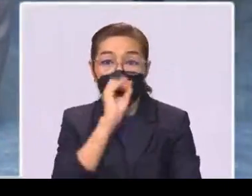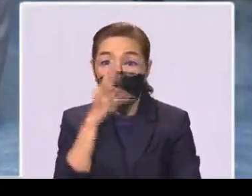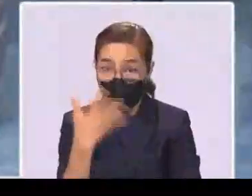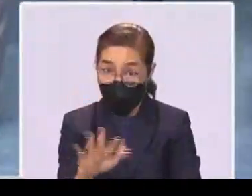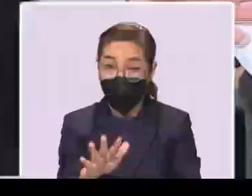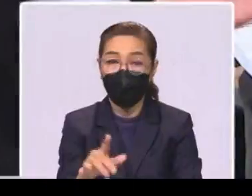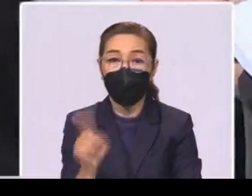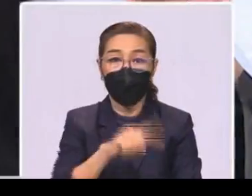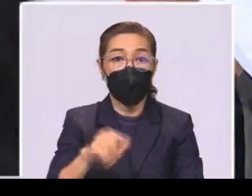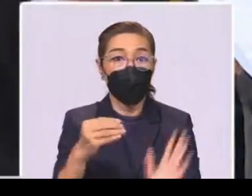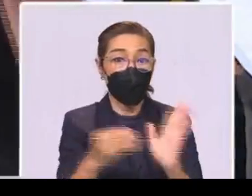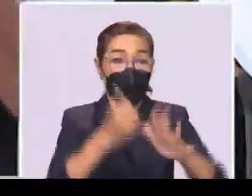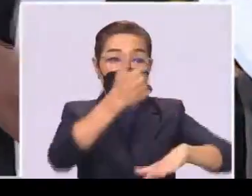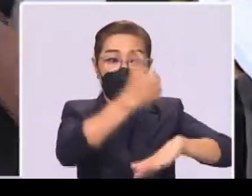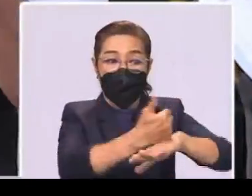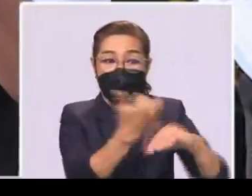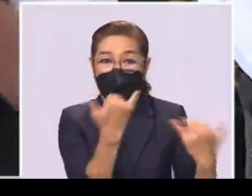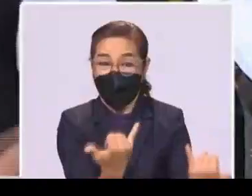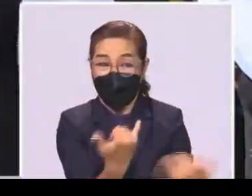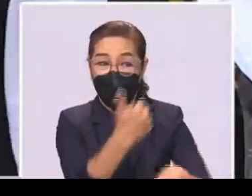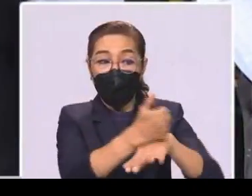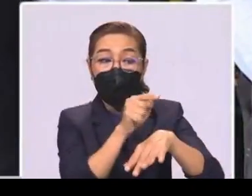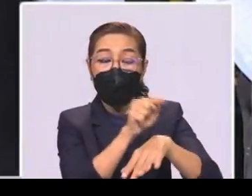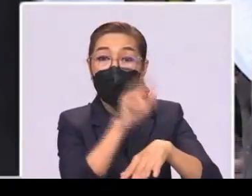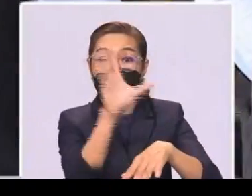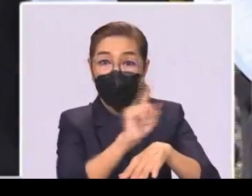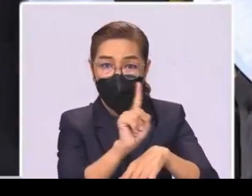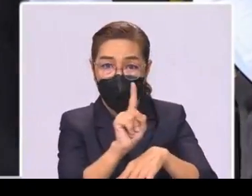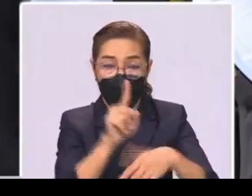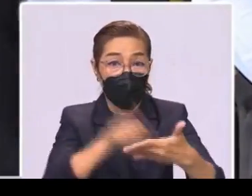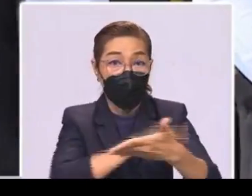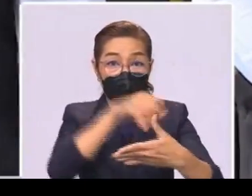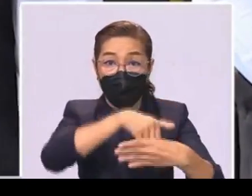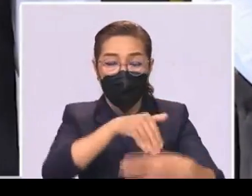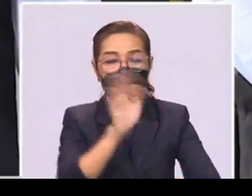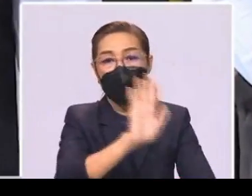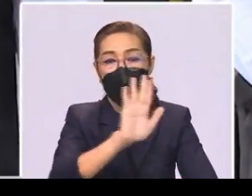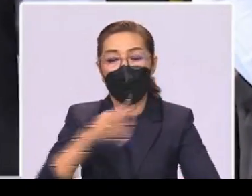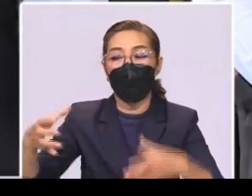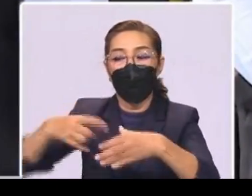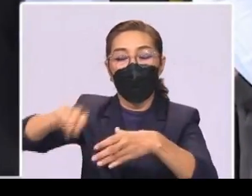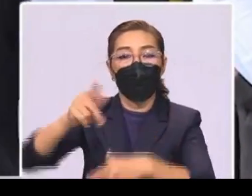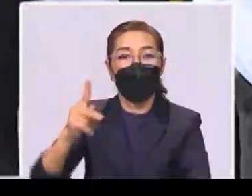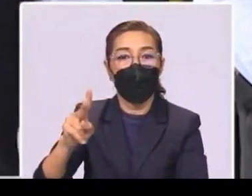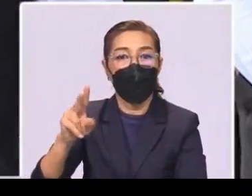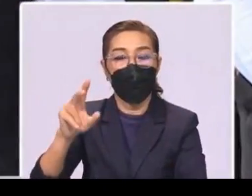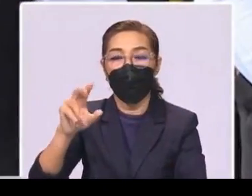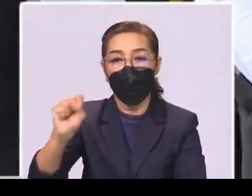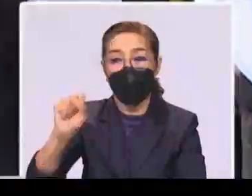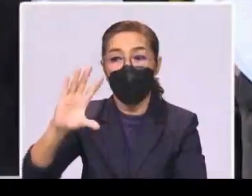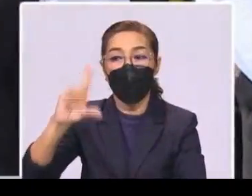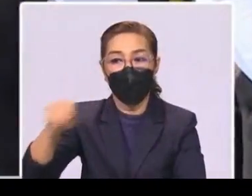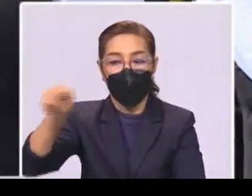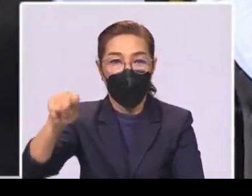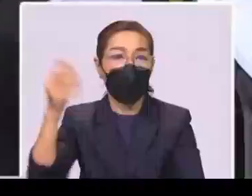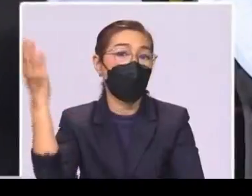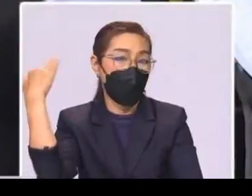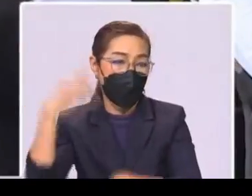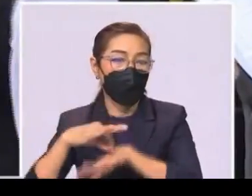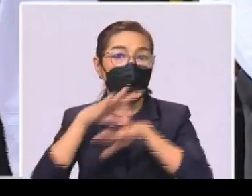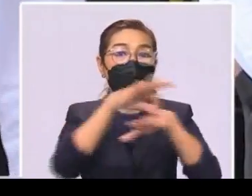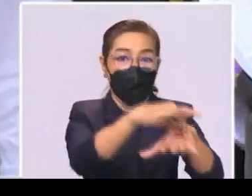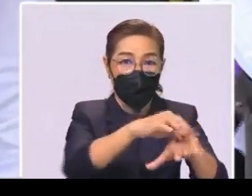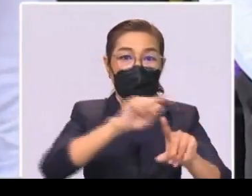ครับว่าผู้ว่าคนปัจจุบันเนี่ยมาโดยการแต่งตั้งของคสชเมื่อวันที่